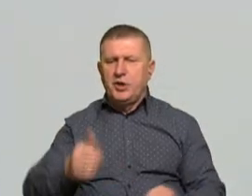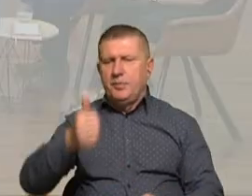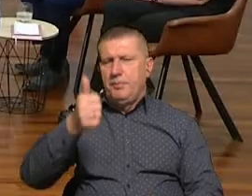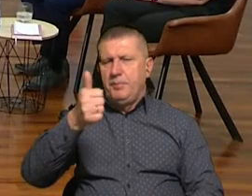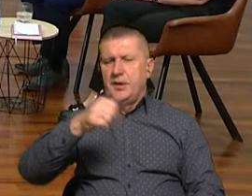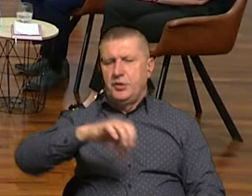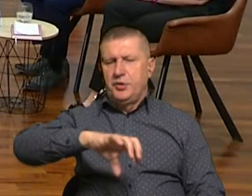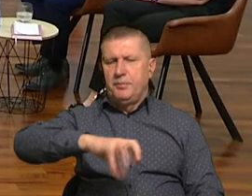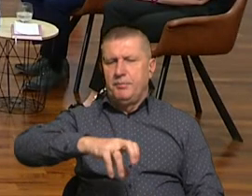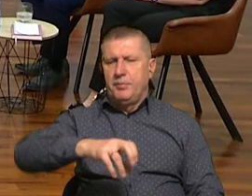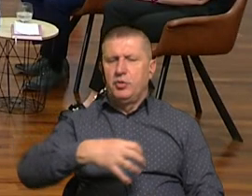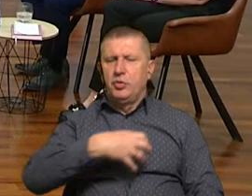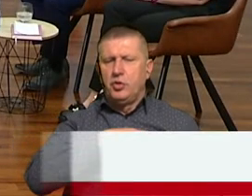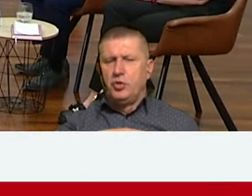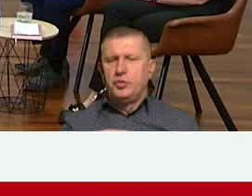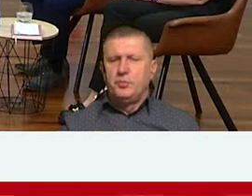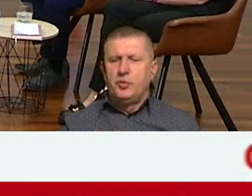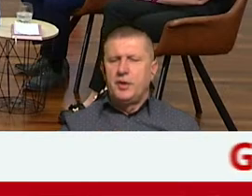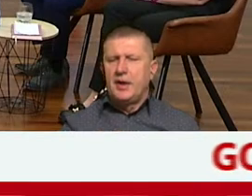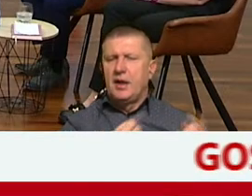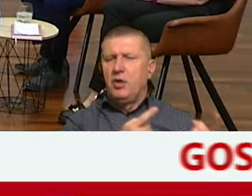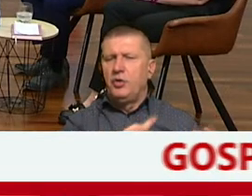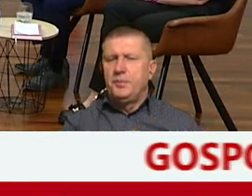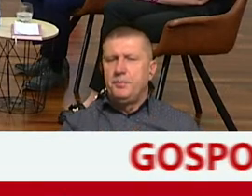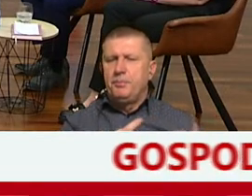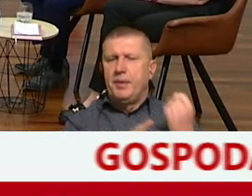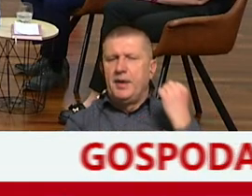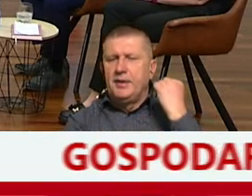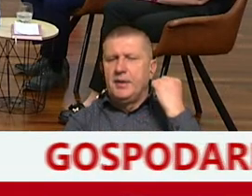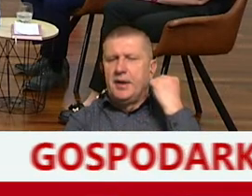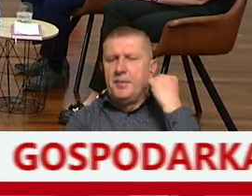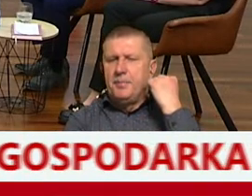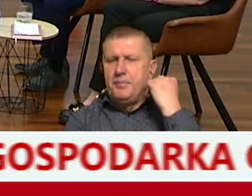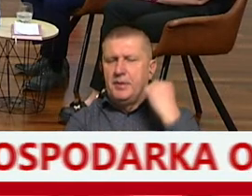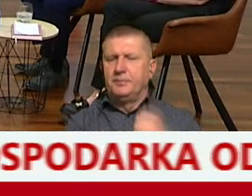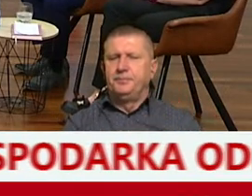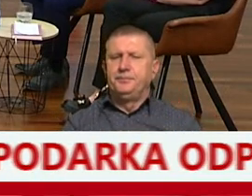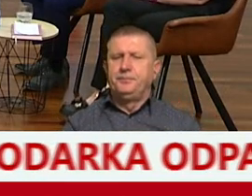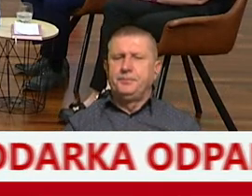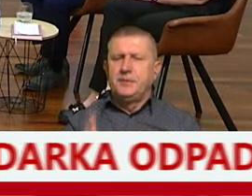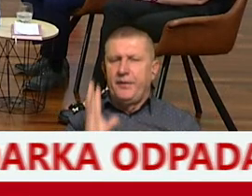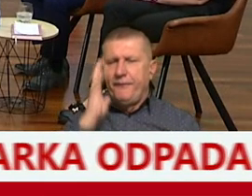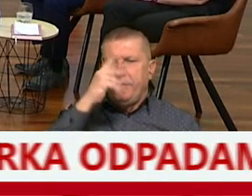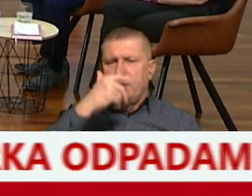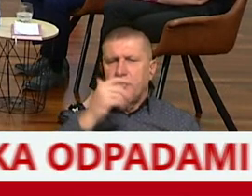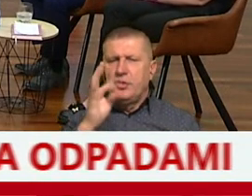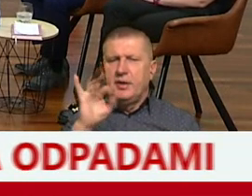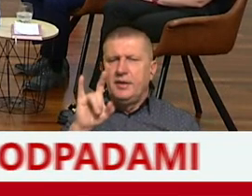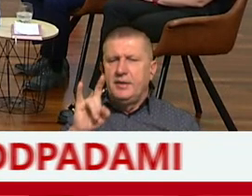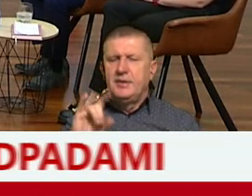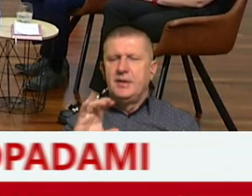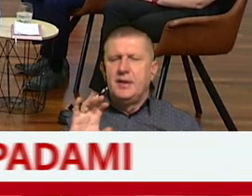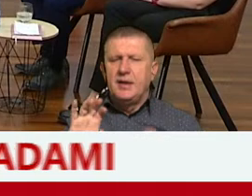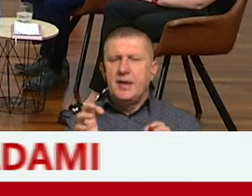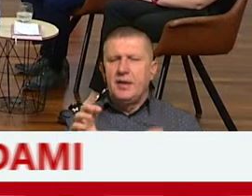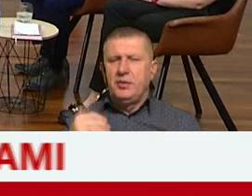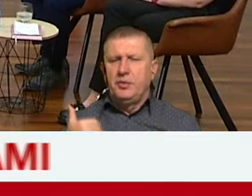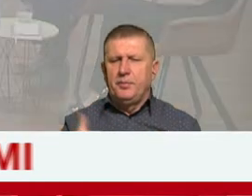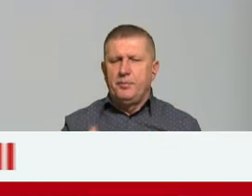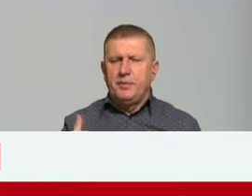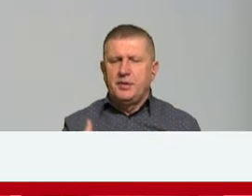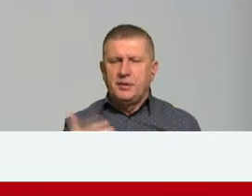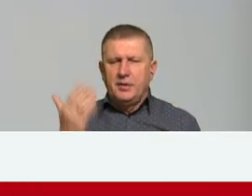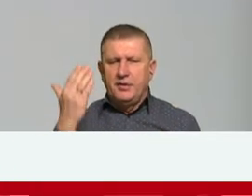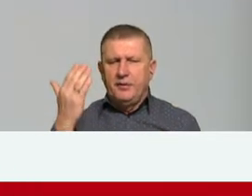pierwszego, którym jest gospodarka odpadami. I pytanie zadaje redaktor Joanna Wieczorek-Tyc, Radio Bielsko. Witam